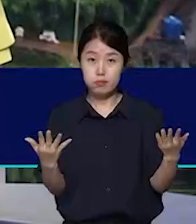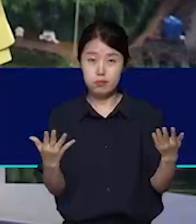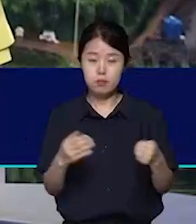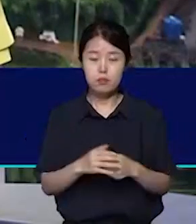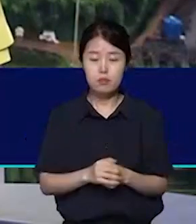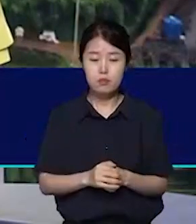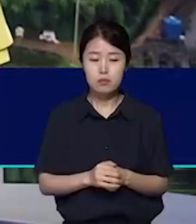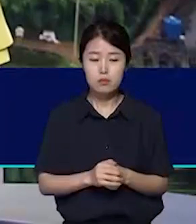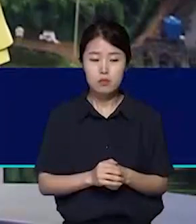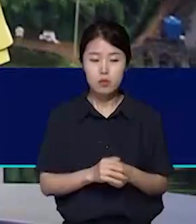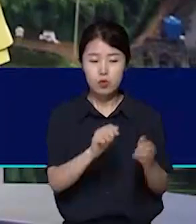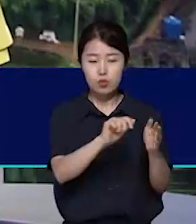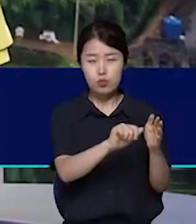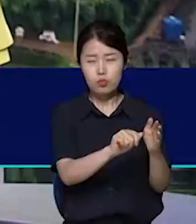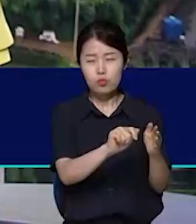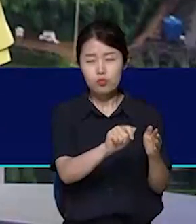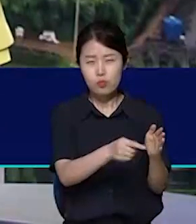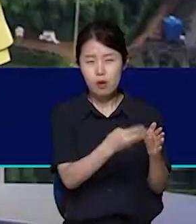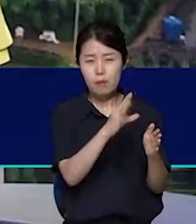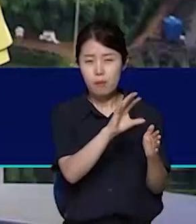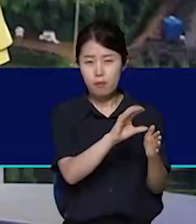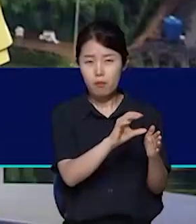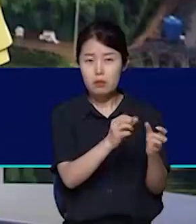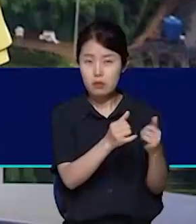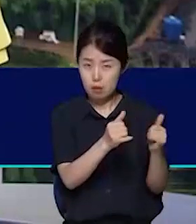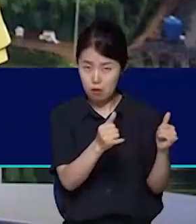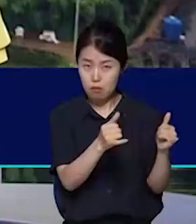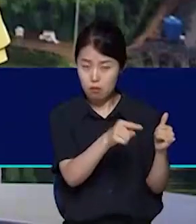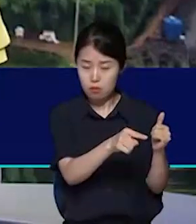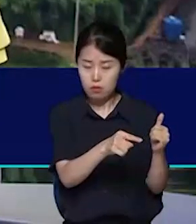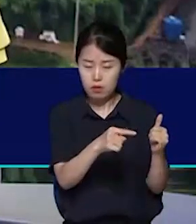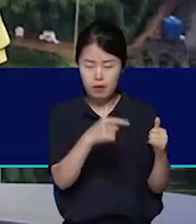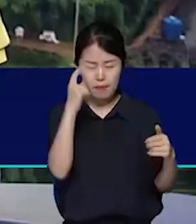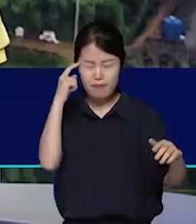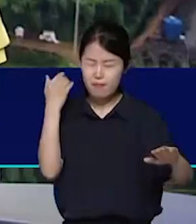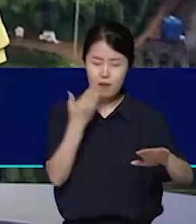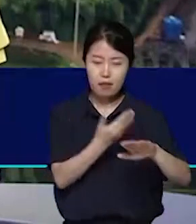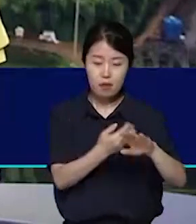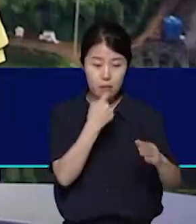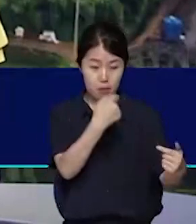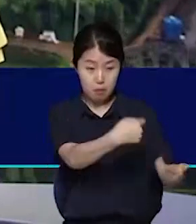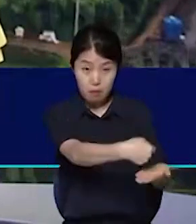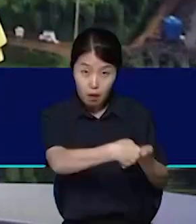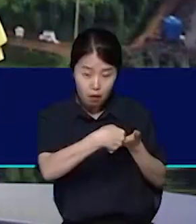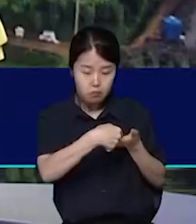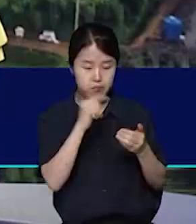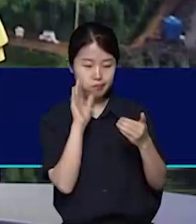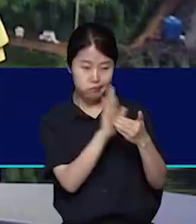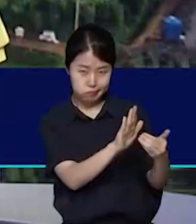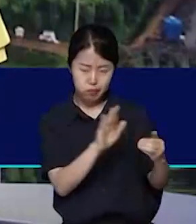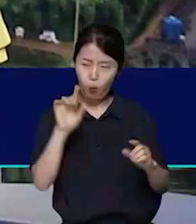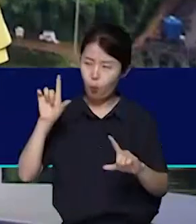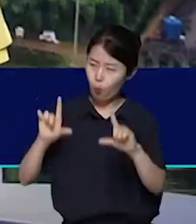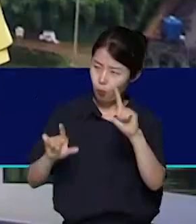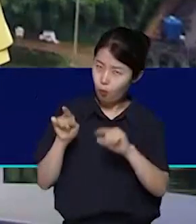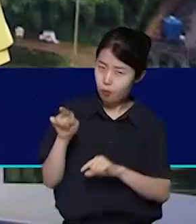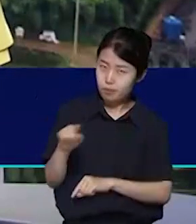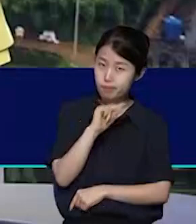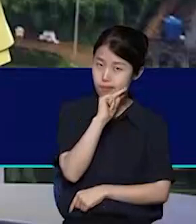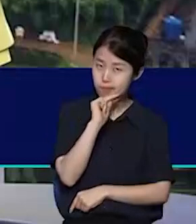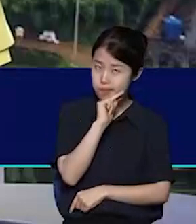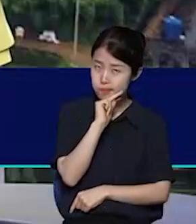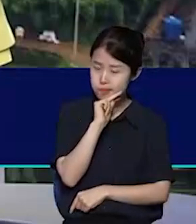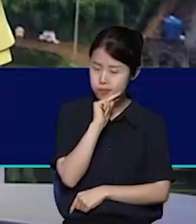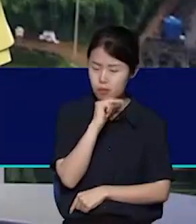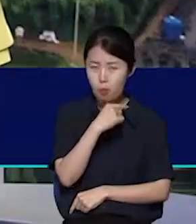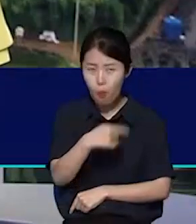담양군은 주민 수백 명이 제출한 반대 청원까지 덮는 등 석연치 않은 태도를 보이고 있습니다. 과연 어떤 의혹이 있는